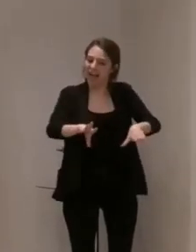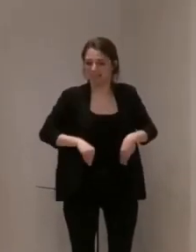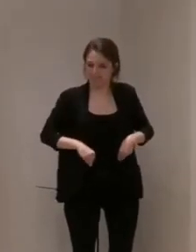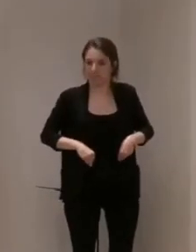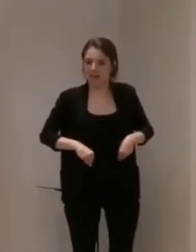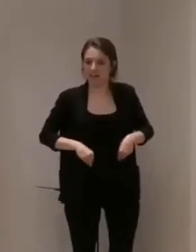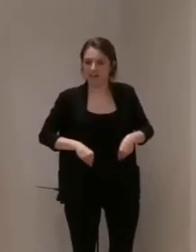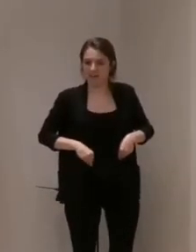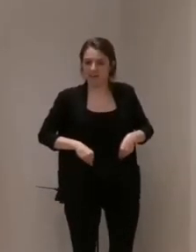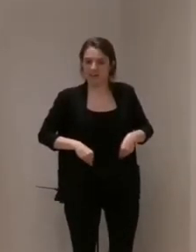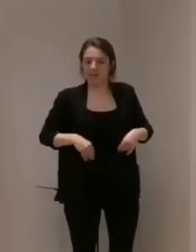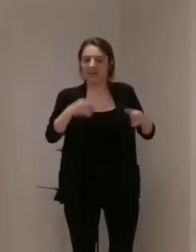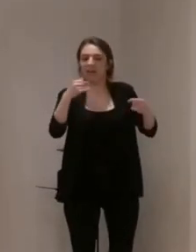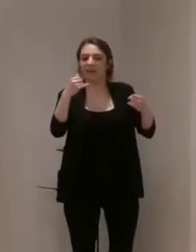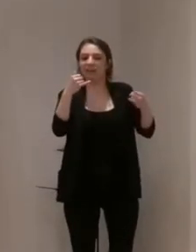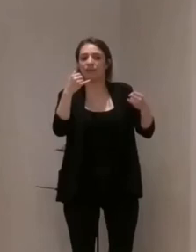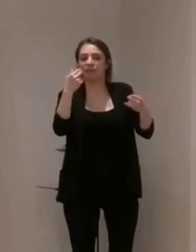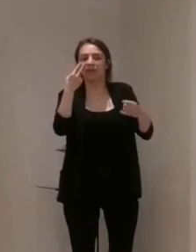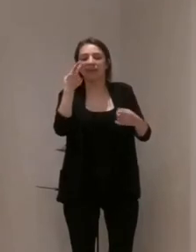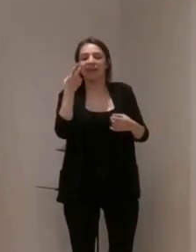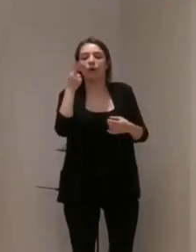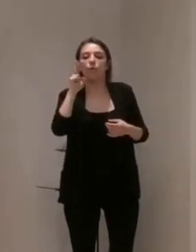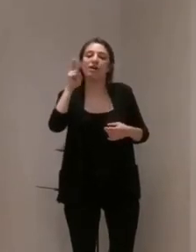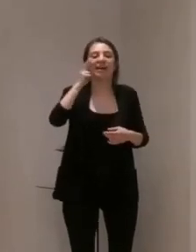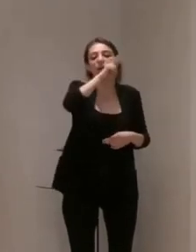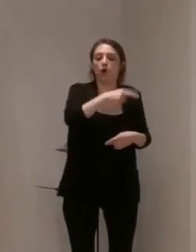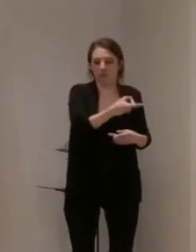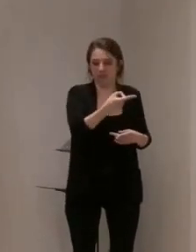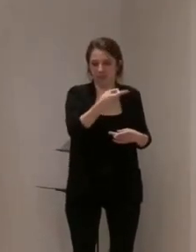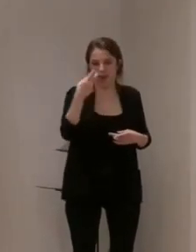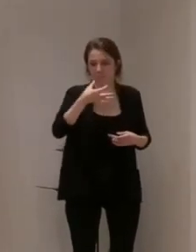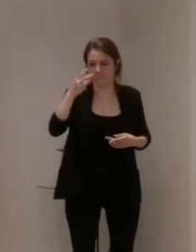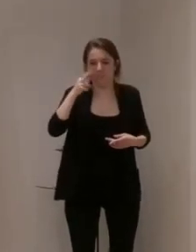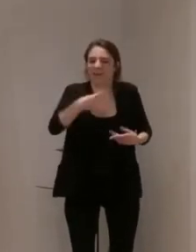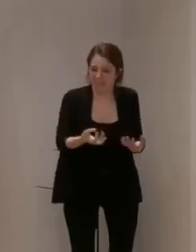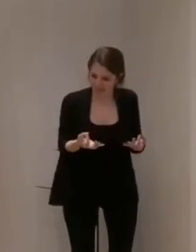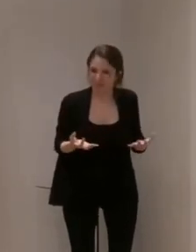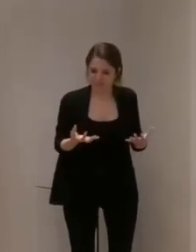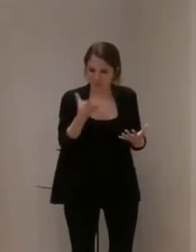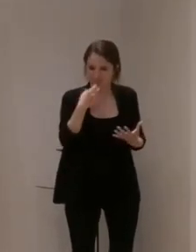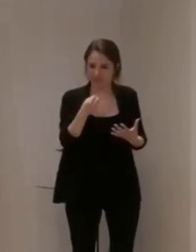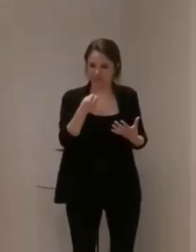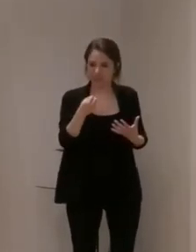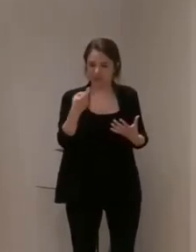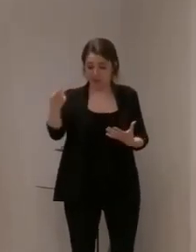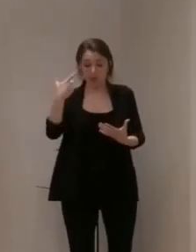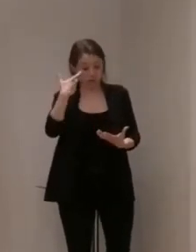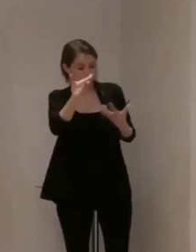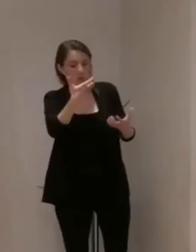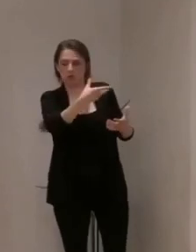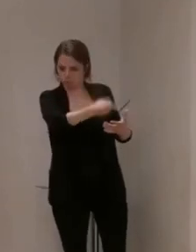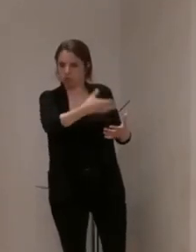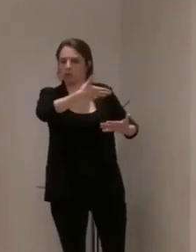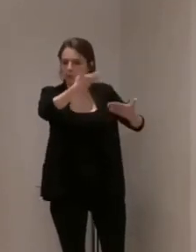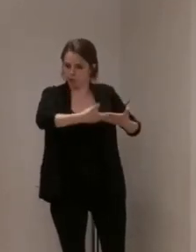no compta que ho haguem de demanar, però per ells és el símbol d'una cosa rellevant per ells.